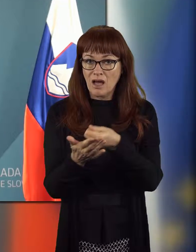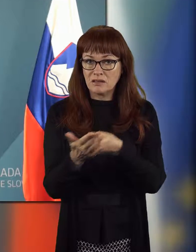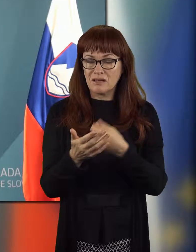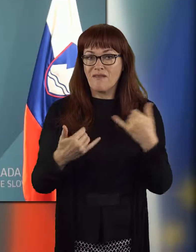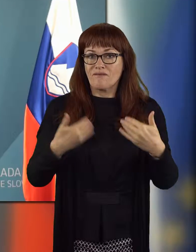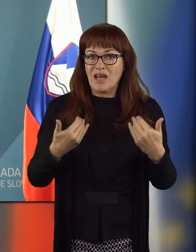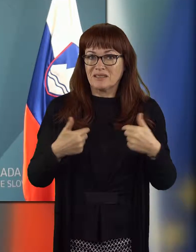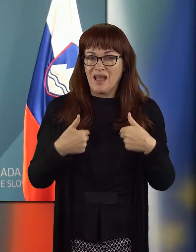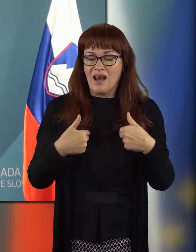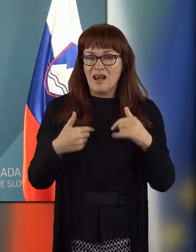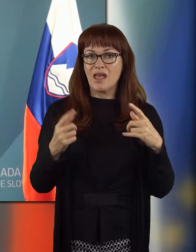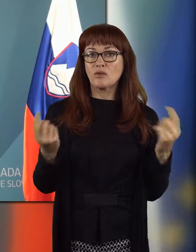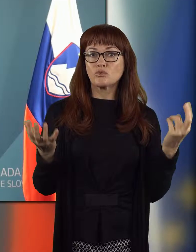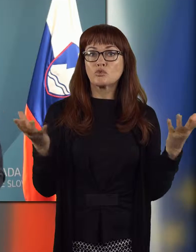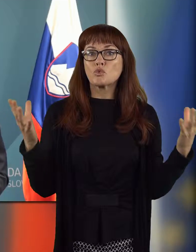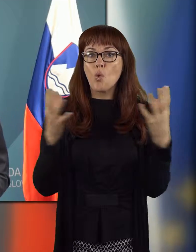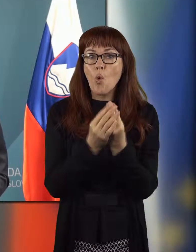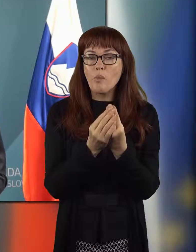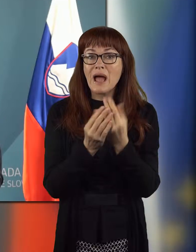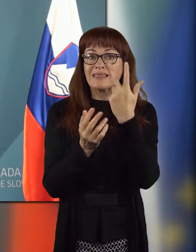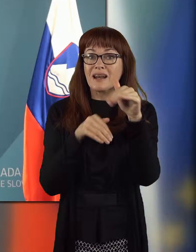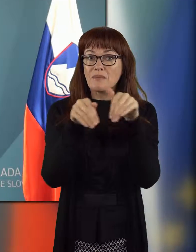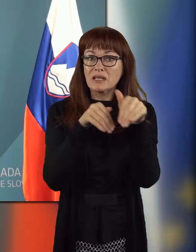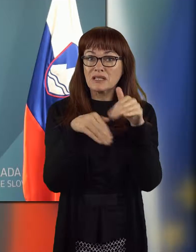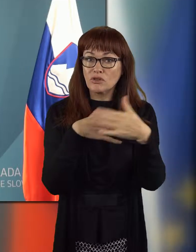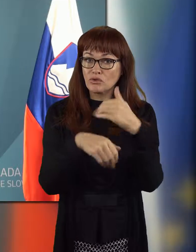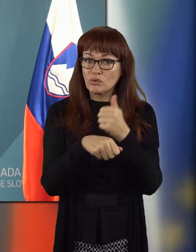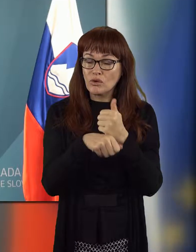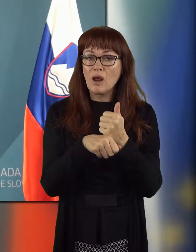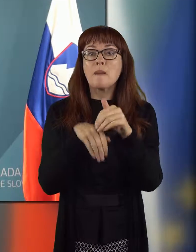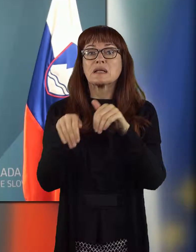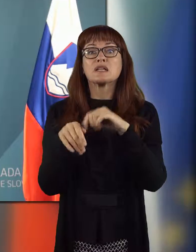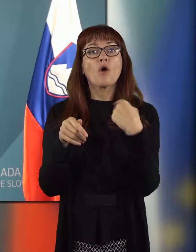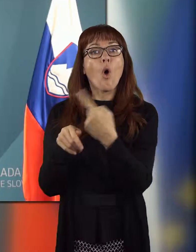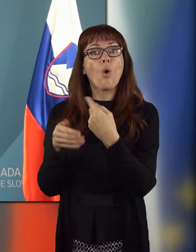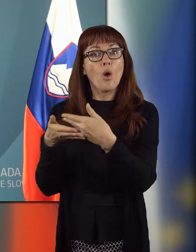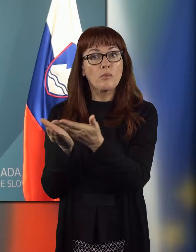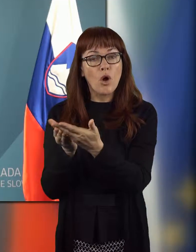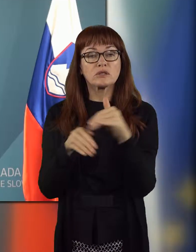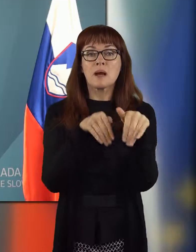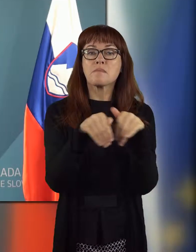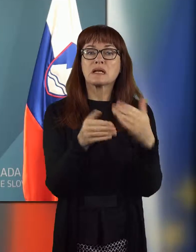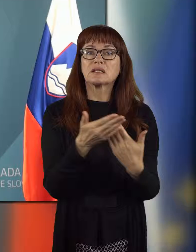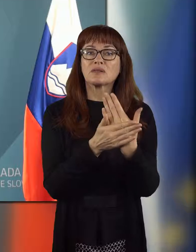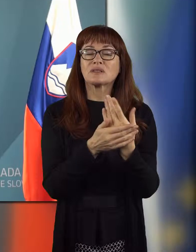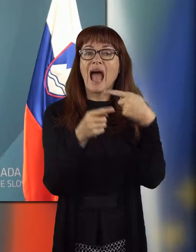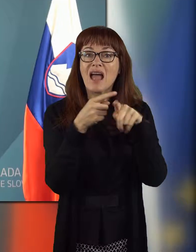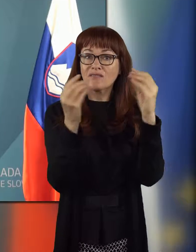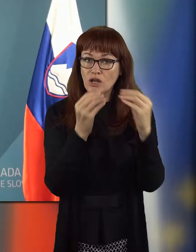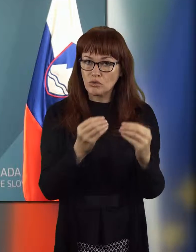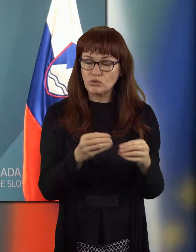veseli me, kot rečem, da smo tukaj stopili skupaj predstavniki 3 ministrstev, Ministrstva za okolje in prostor, Ministrstva